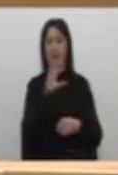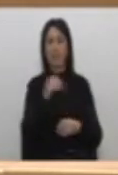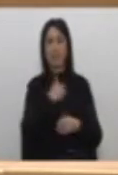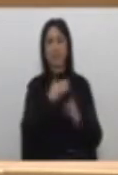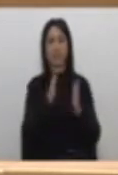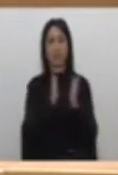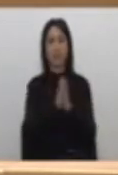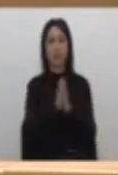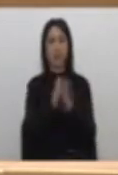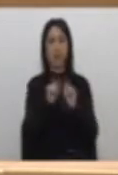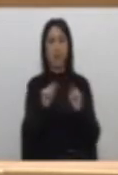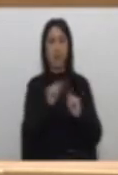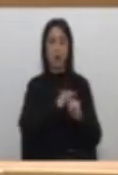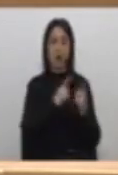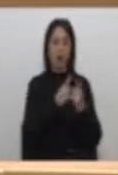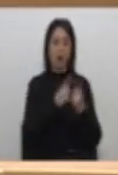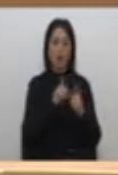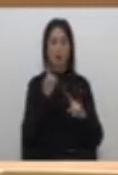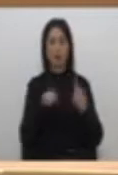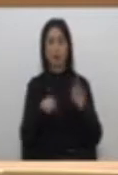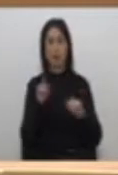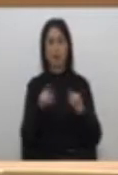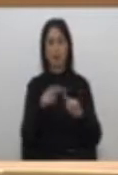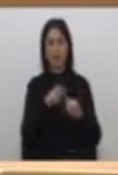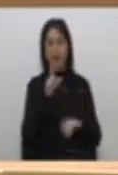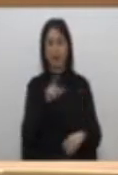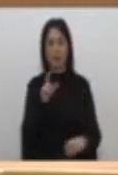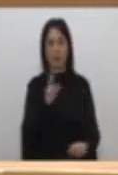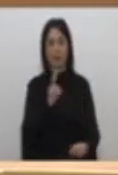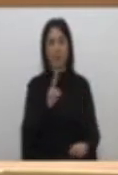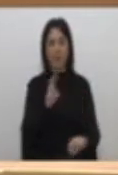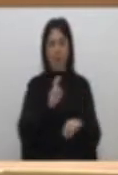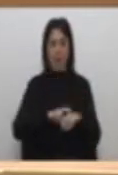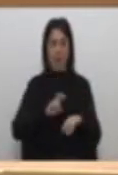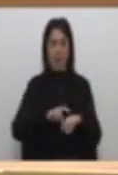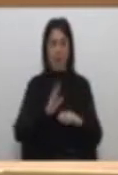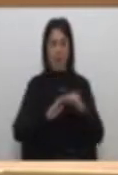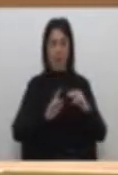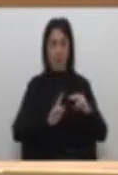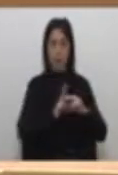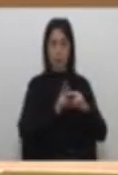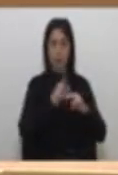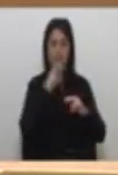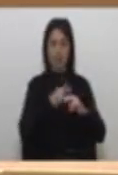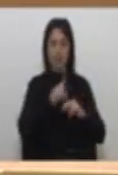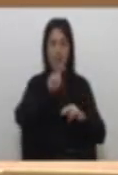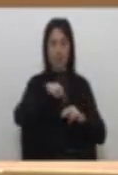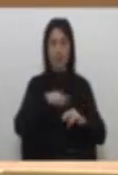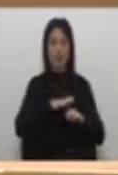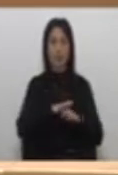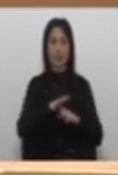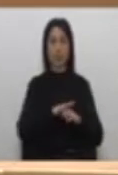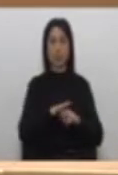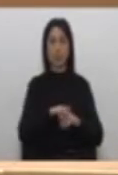ვთხოვო ოპოზიციონერ კოლეგებს თუ ზოგადად იმ ადამიანებს, ვინც ექიმებს ხელს უშლიან თავისი მოვალეობის